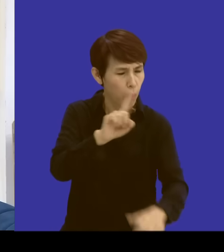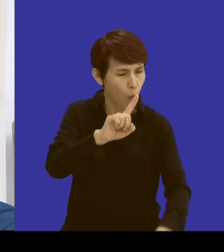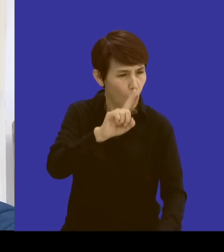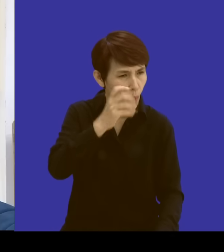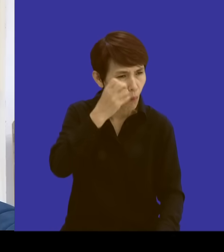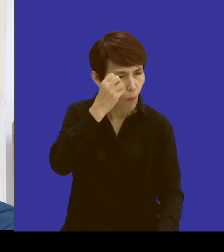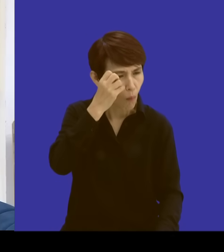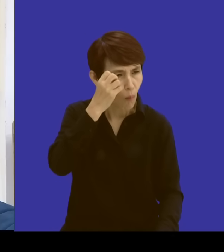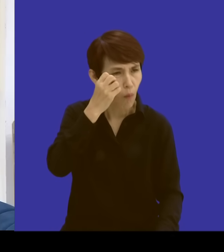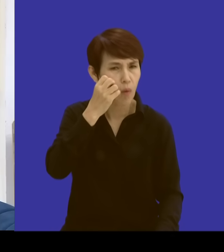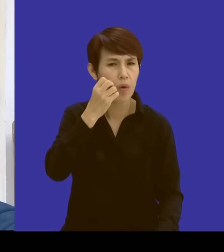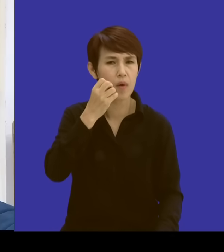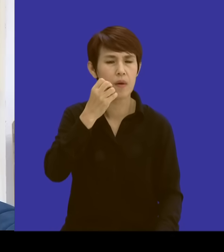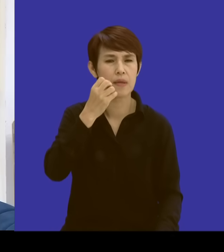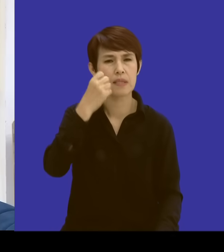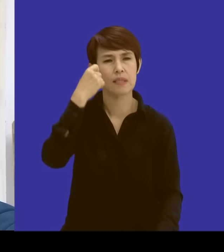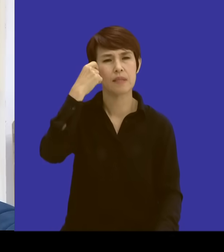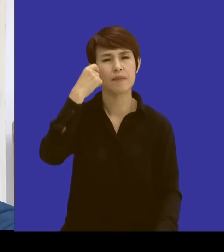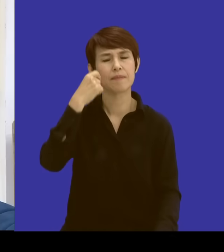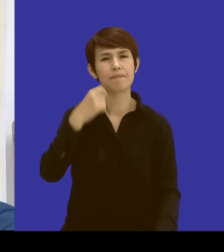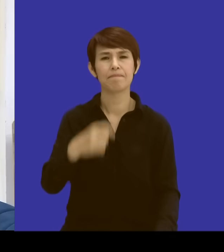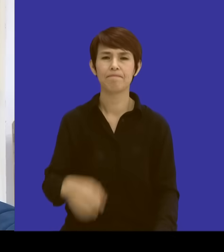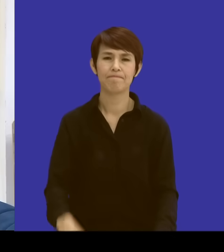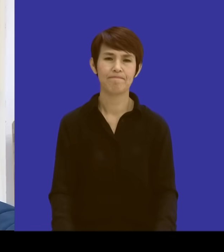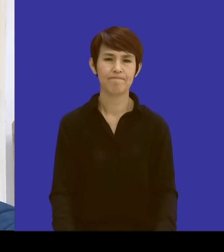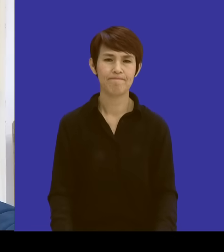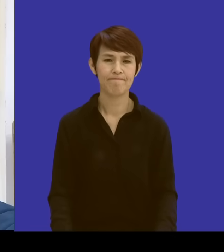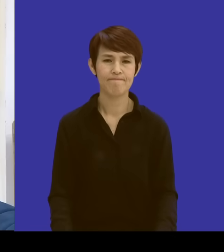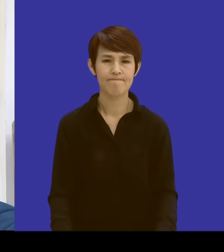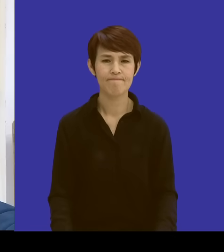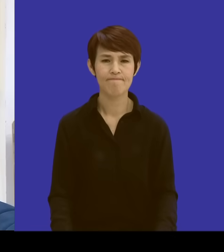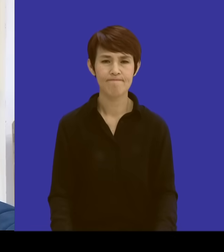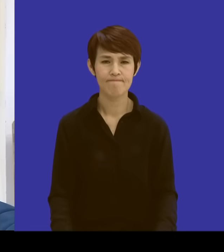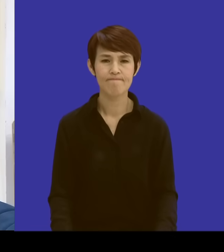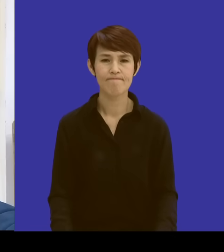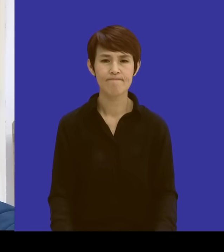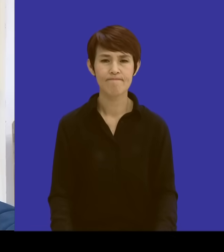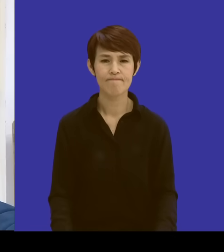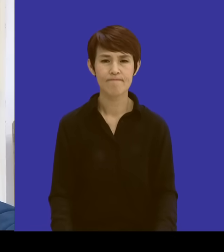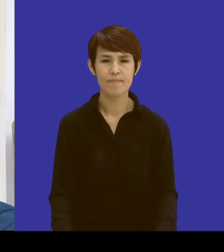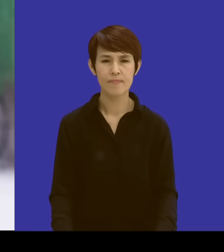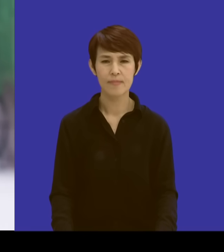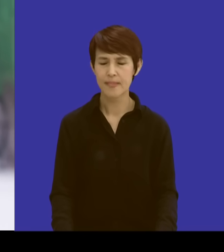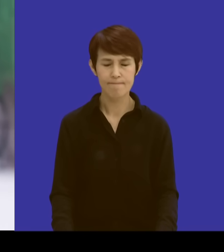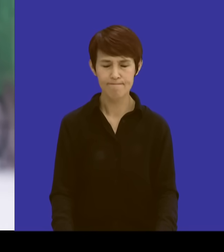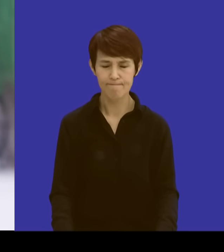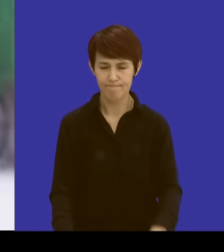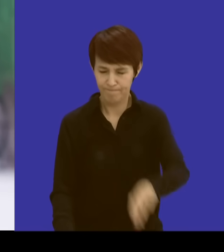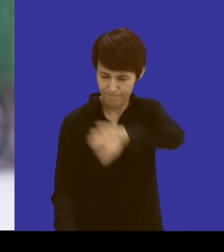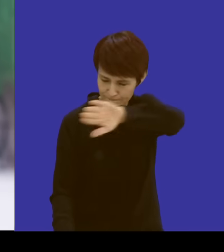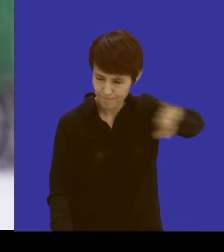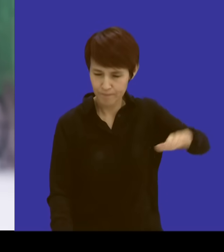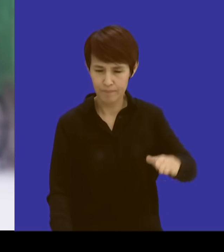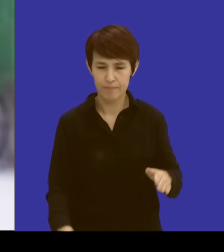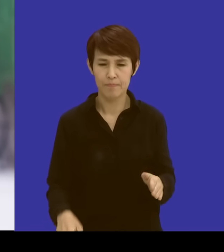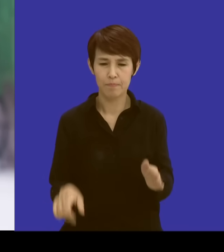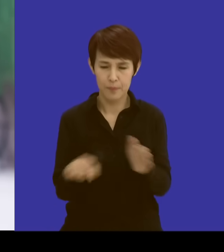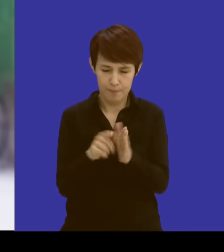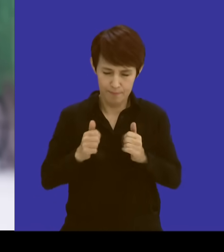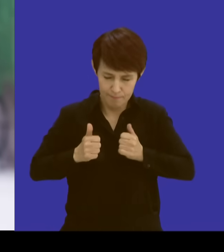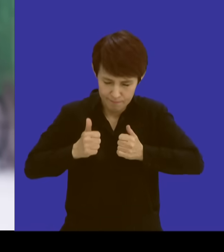이런 감정을 좀 느끼지 않고 오히려 뭐 다른 방식으로 종교적인 열심을 내는 방식으로 살았던 것